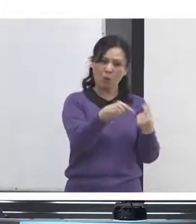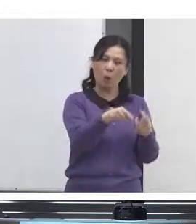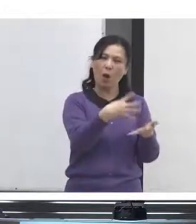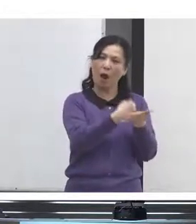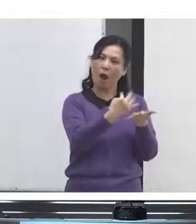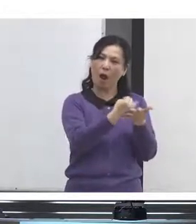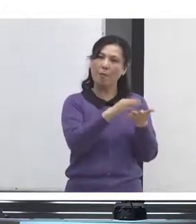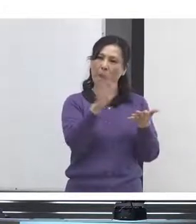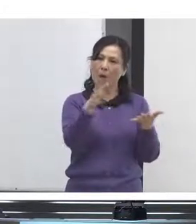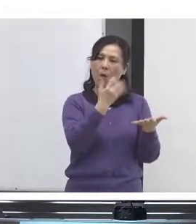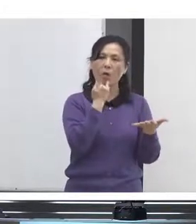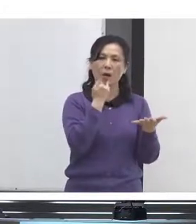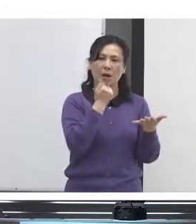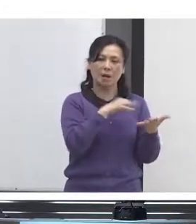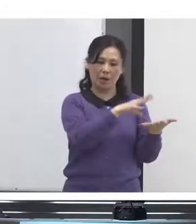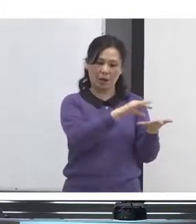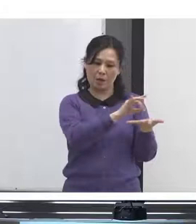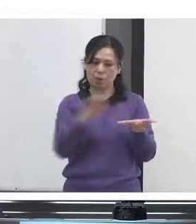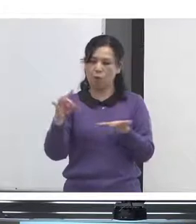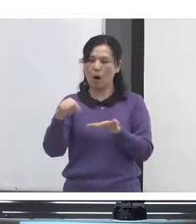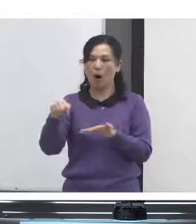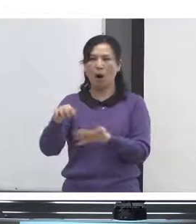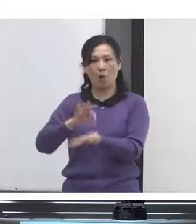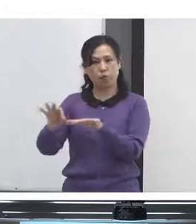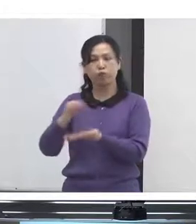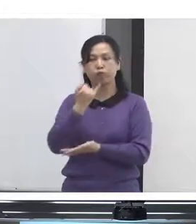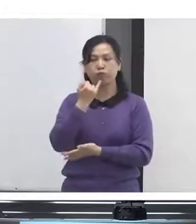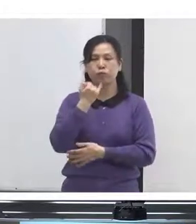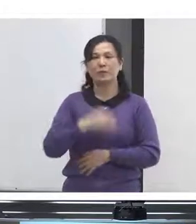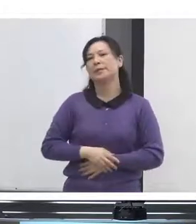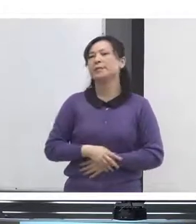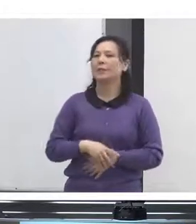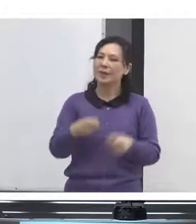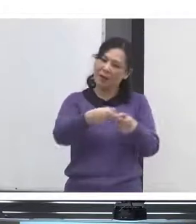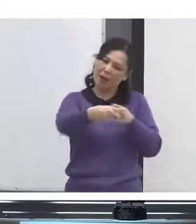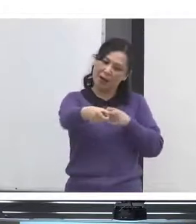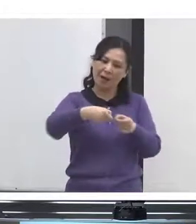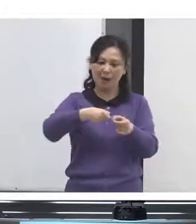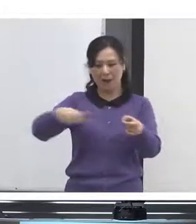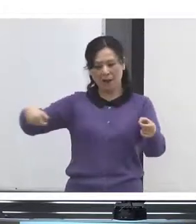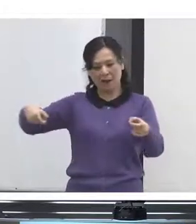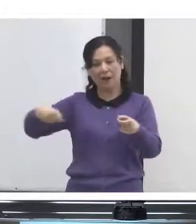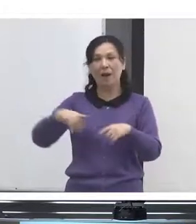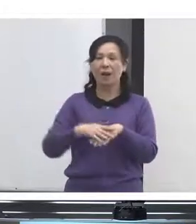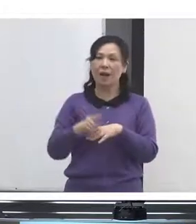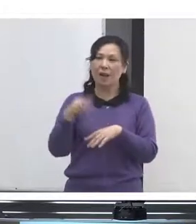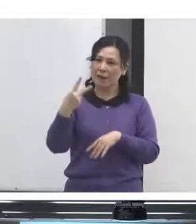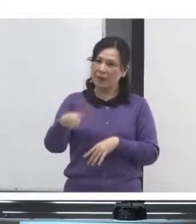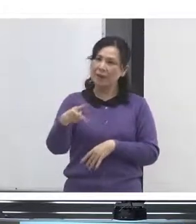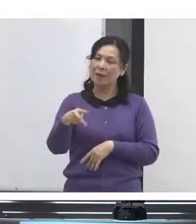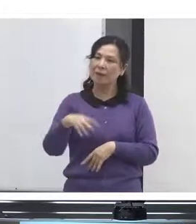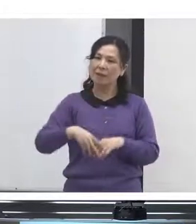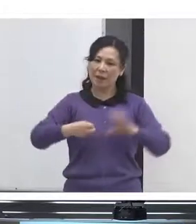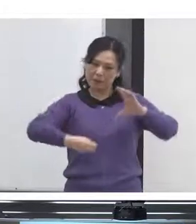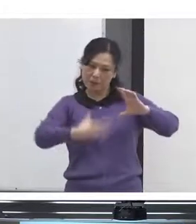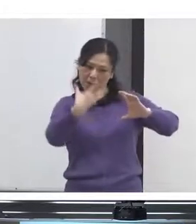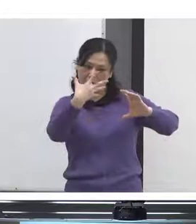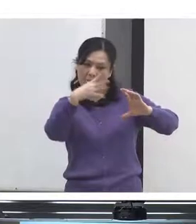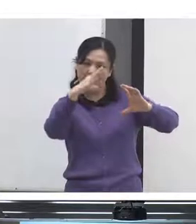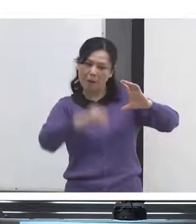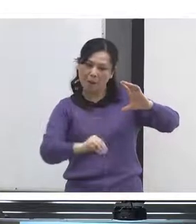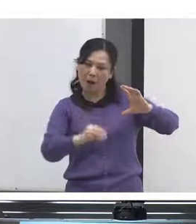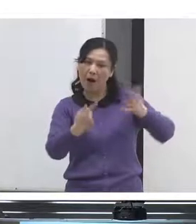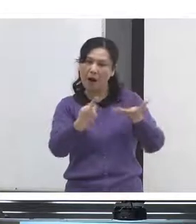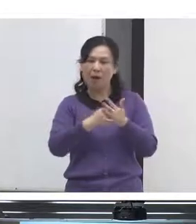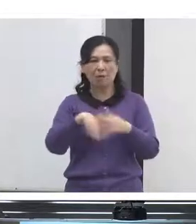用。那一些比如说最基础的测量距离，或者是开启这个图层、关闭这个图层，这些